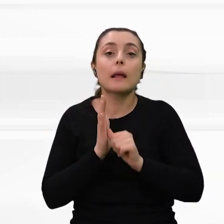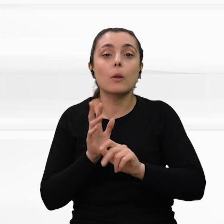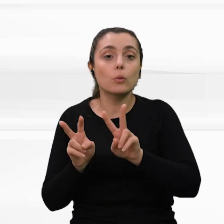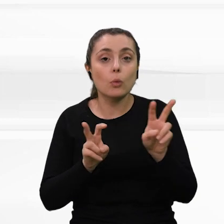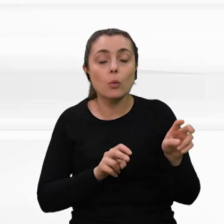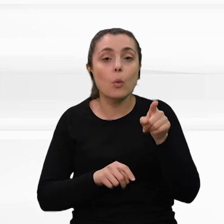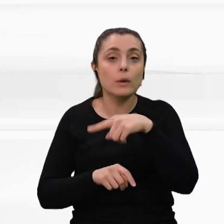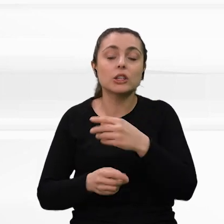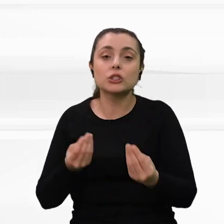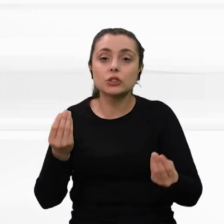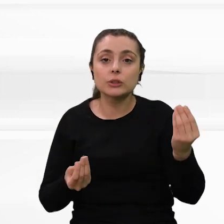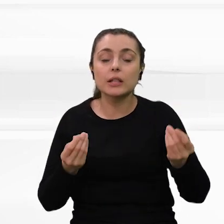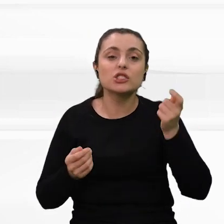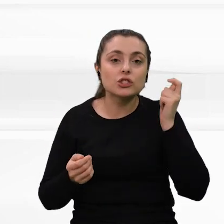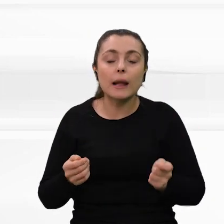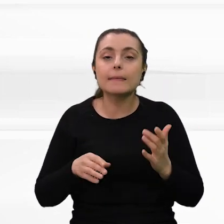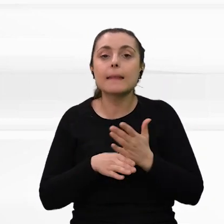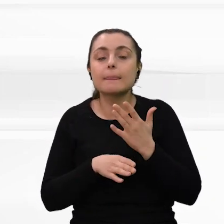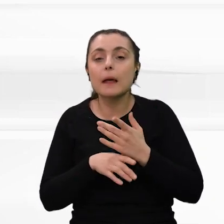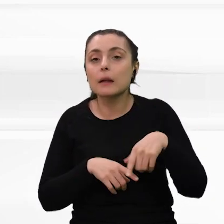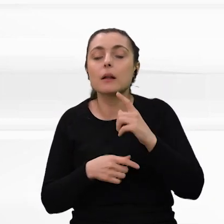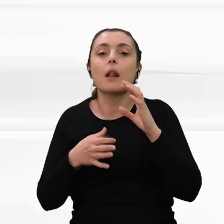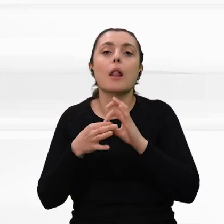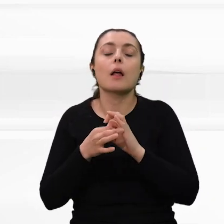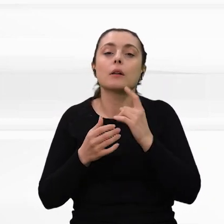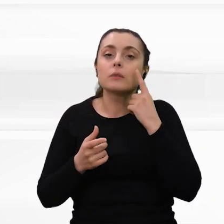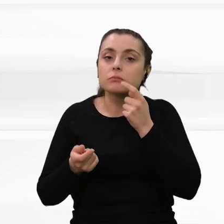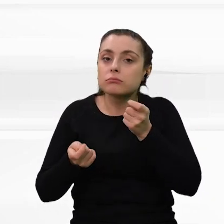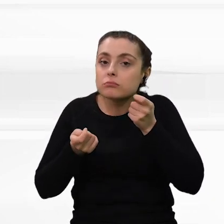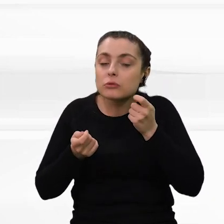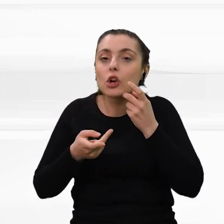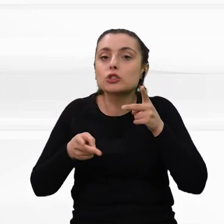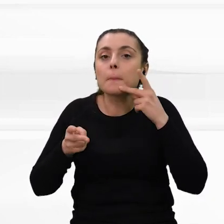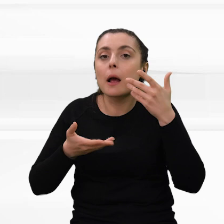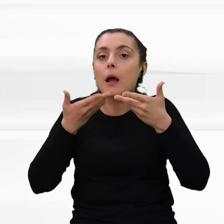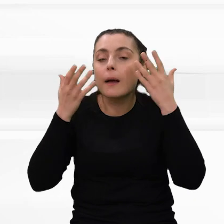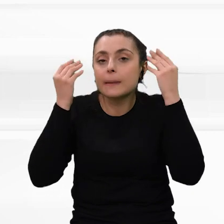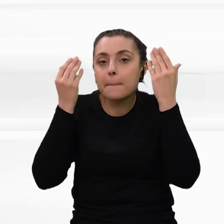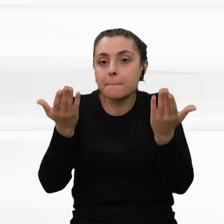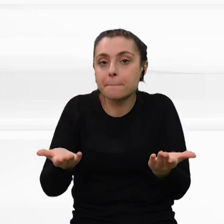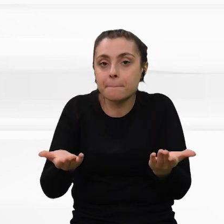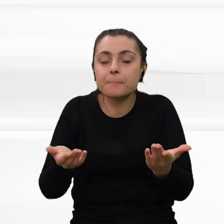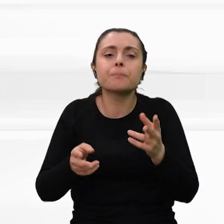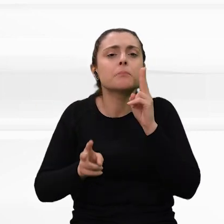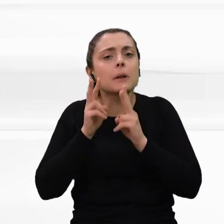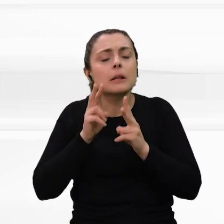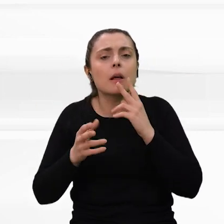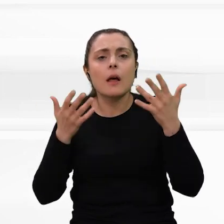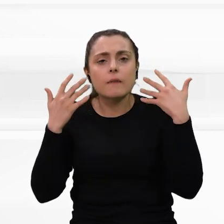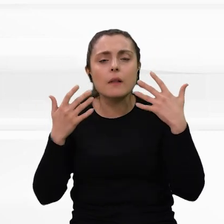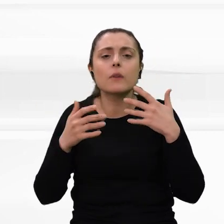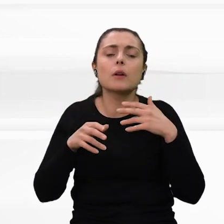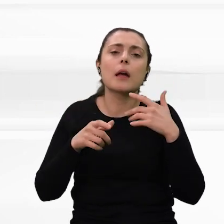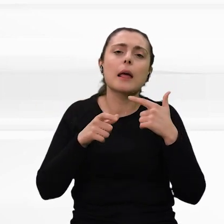tarihi olaylar onları ortaya çıkaran şartların Nedensellik ilkesi göz önünde tutularak açıklanmasıyla anlamlandırır belirli